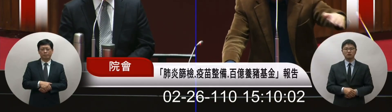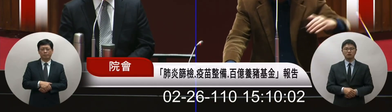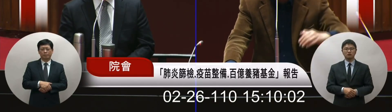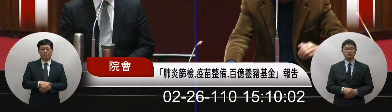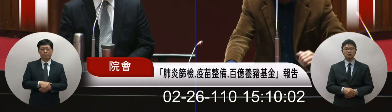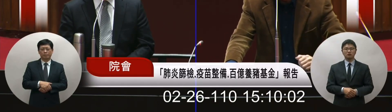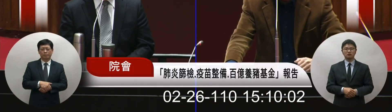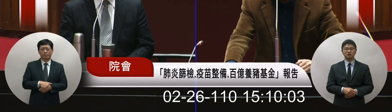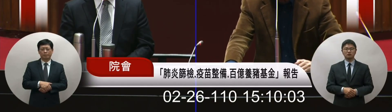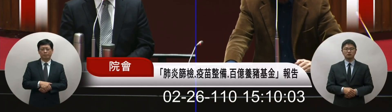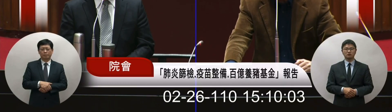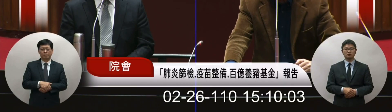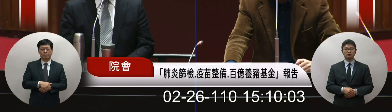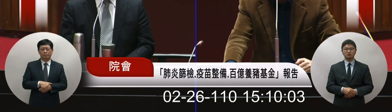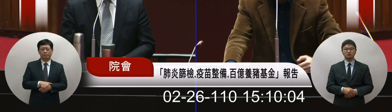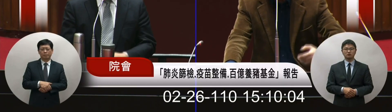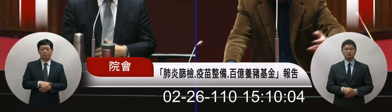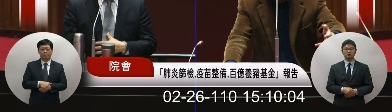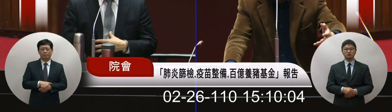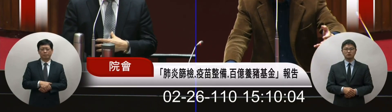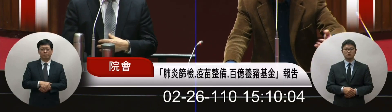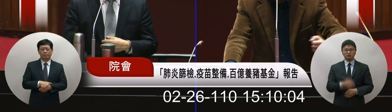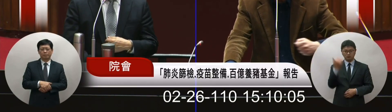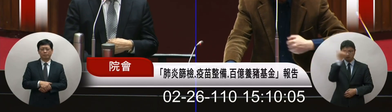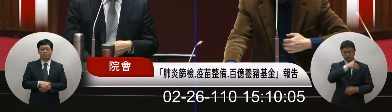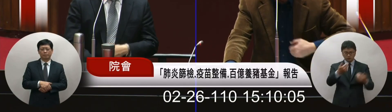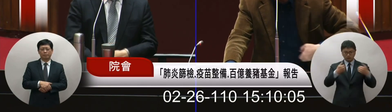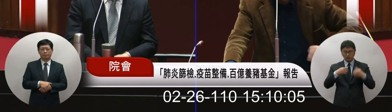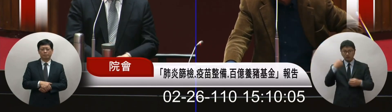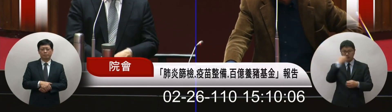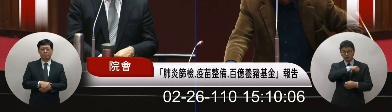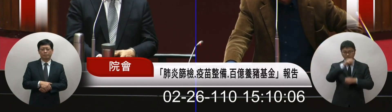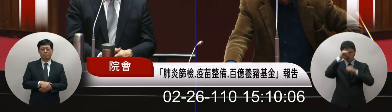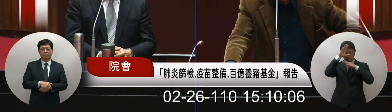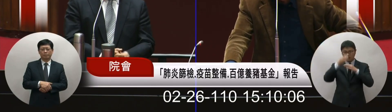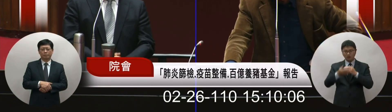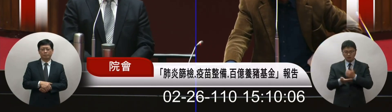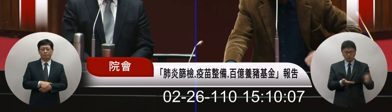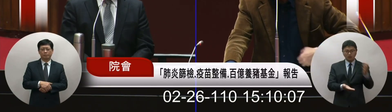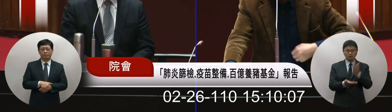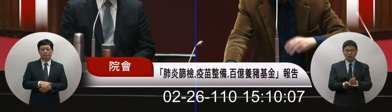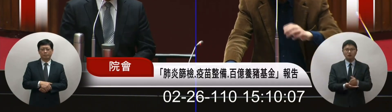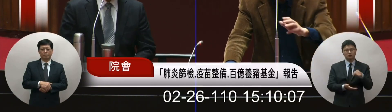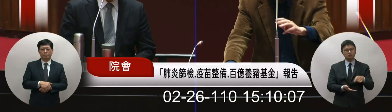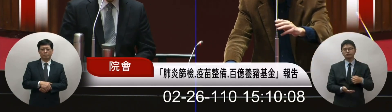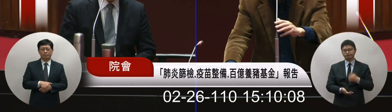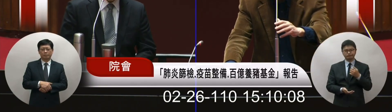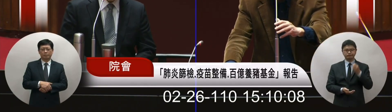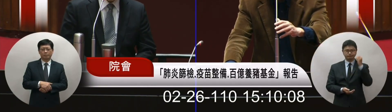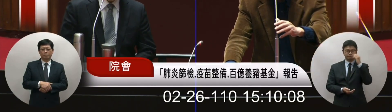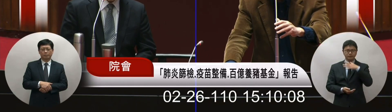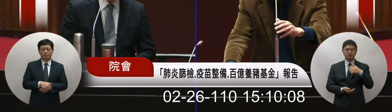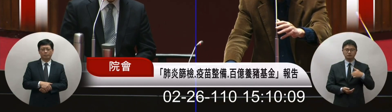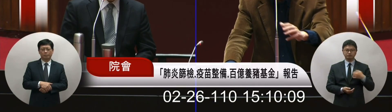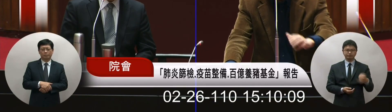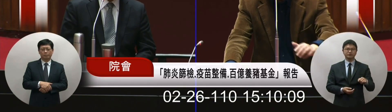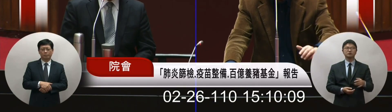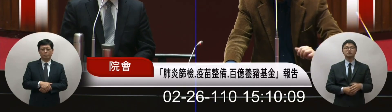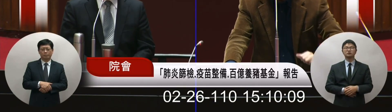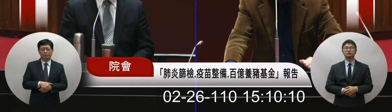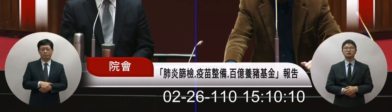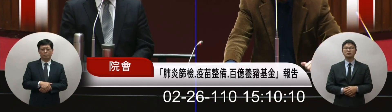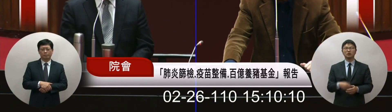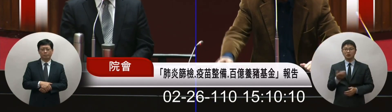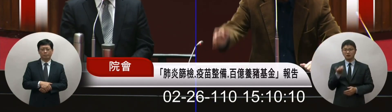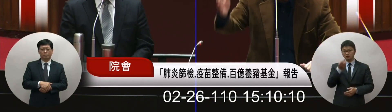的这个进口，禁止进口我们的凤梨，这个不是善意啊。那刚刚郑明忠委员